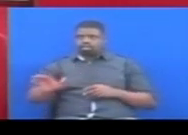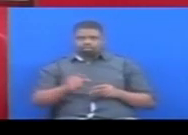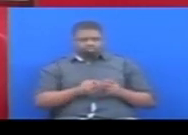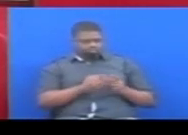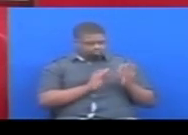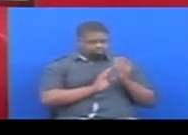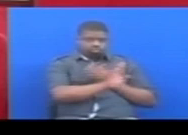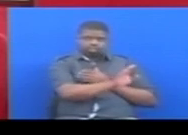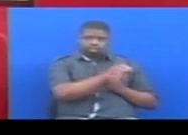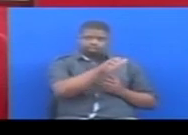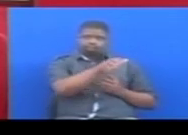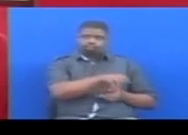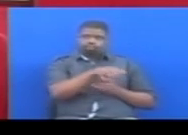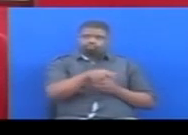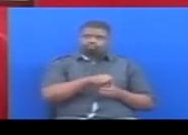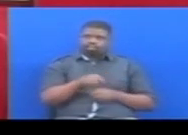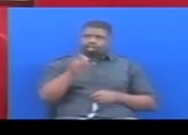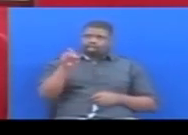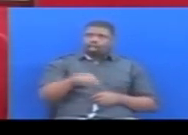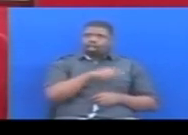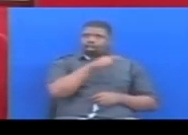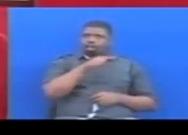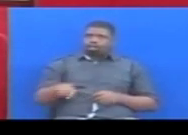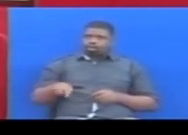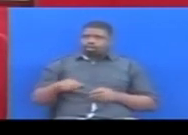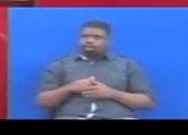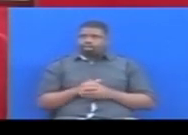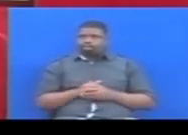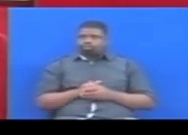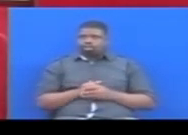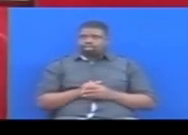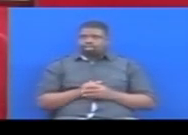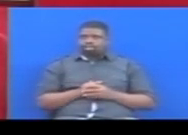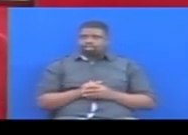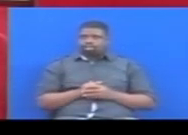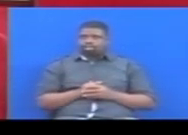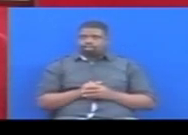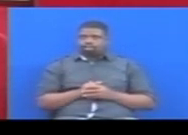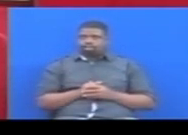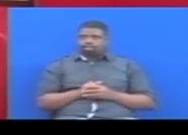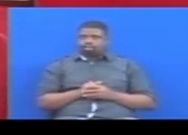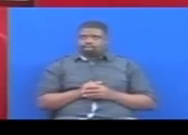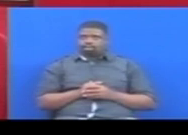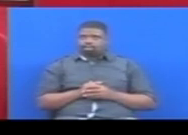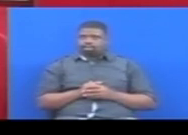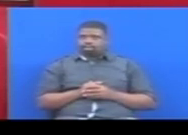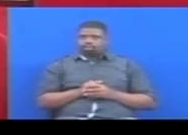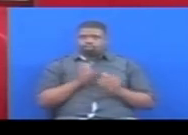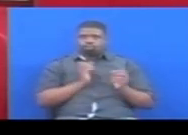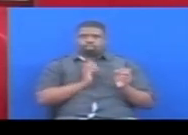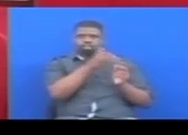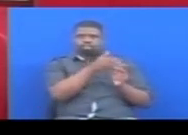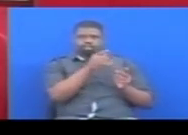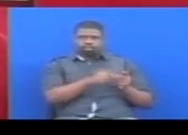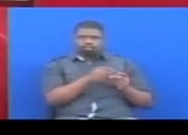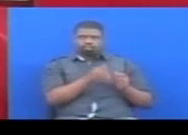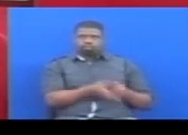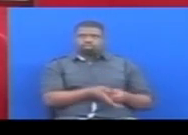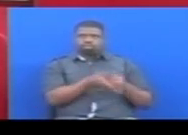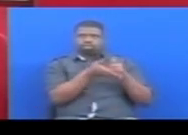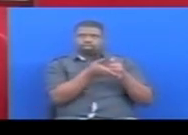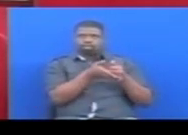uvuvi haramu, ni lini sasa serikali itaweza kutenga fedha kwa ajili ya kuwasaidia